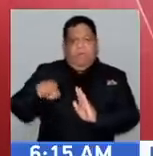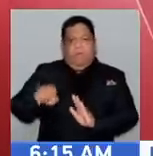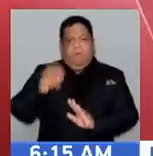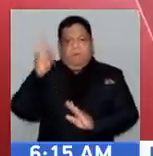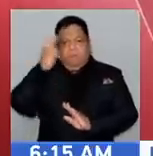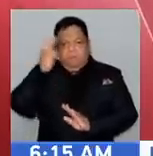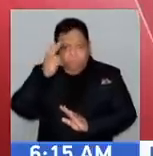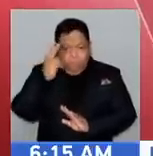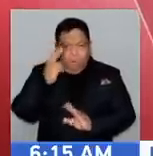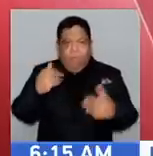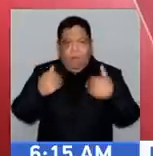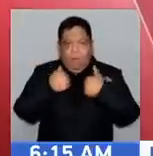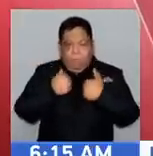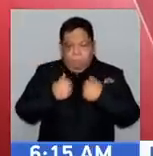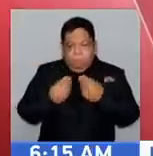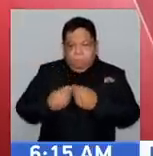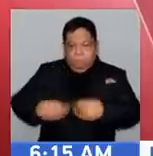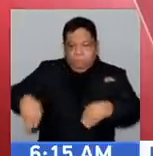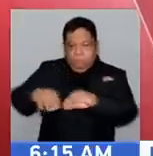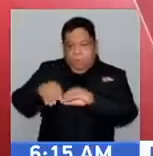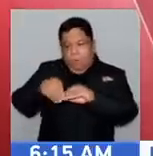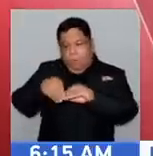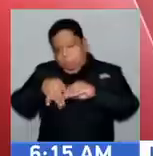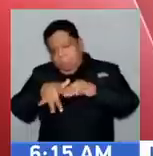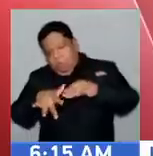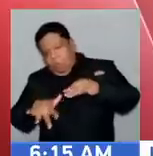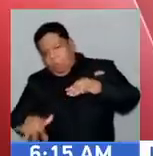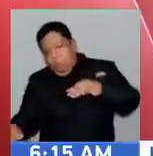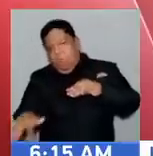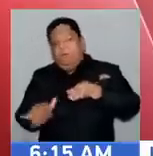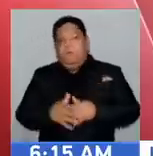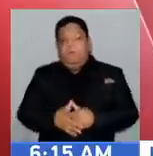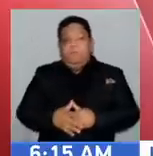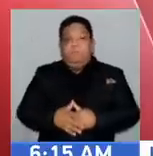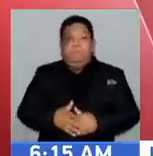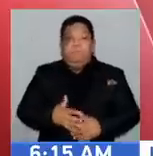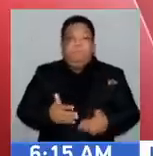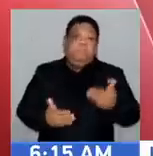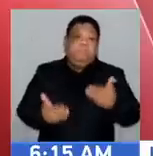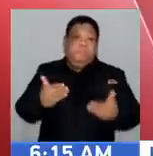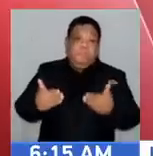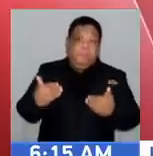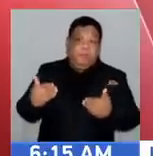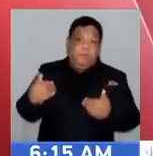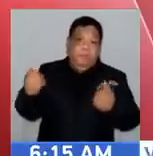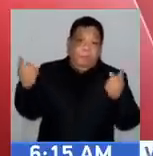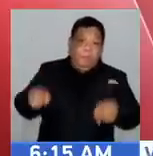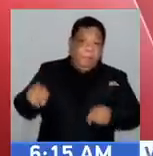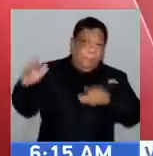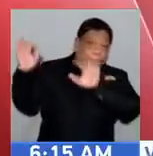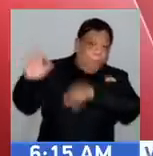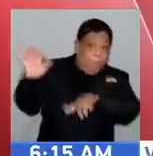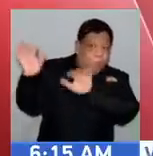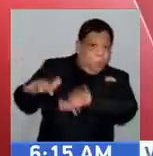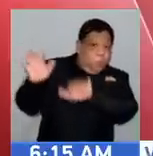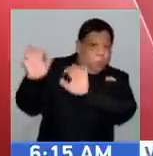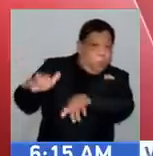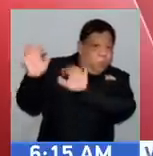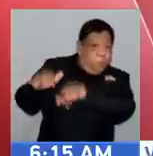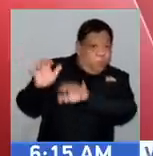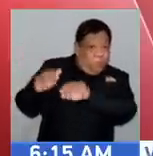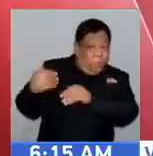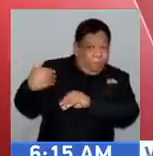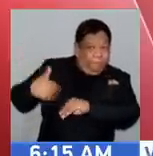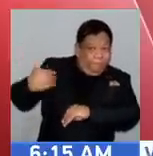at baboy mo to nalagpagan siya. Siguro sa katong series nga si Bulan, mana, mo to ay nakapahumok dito